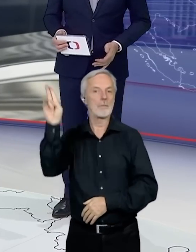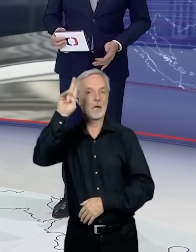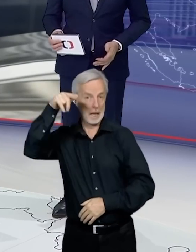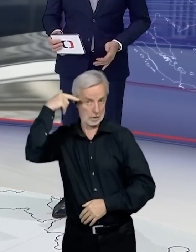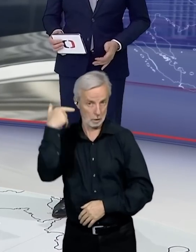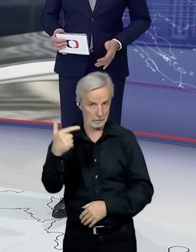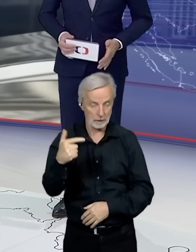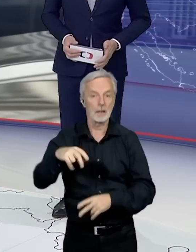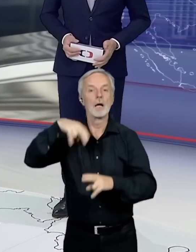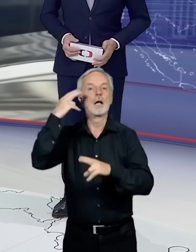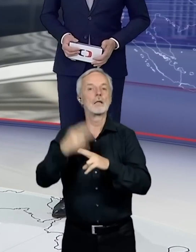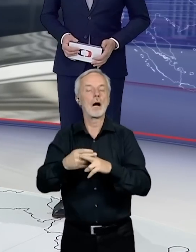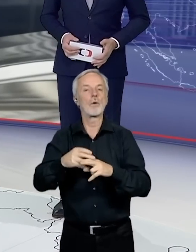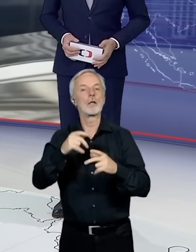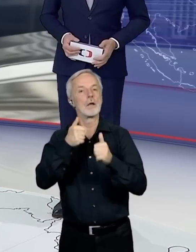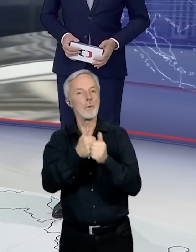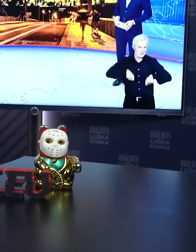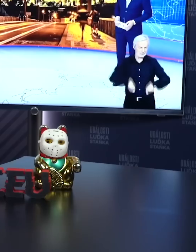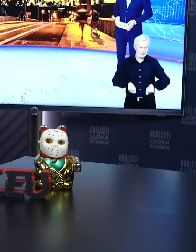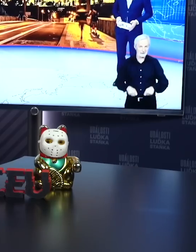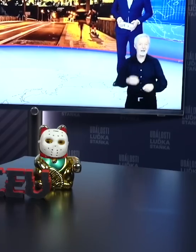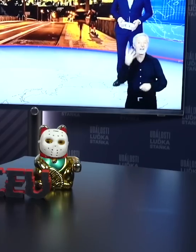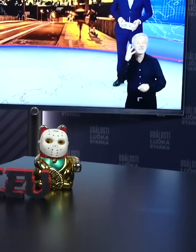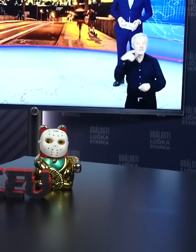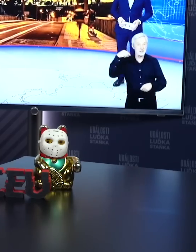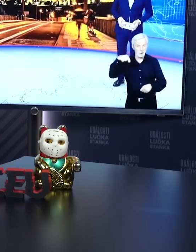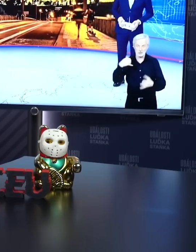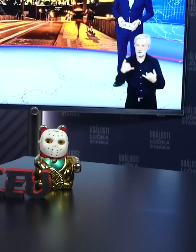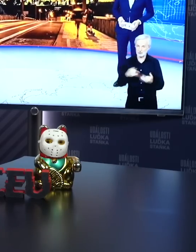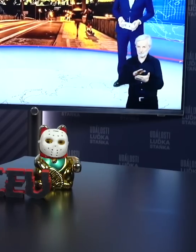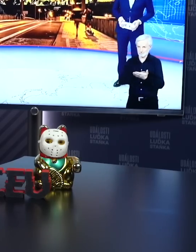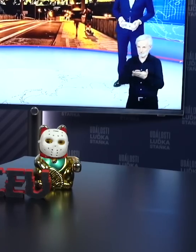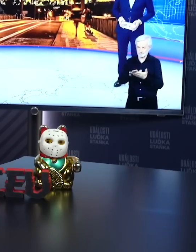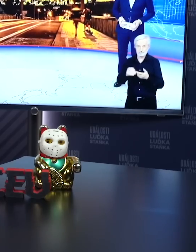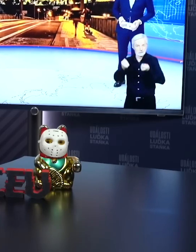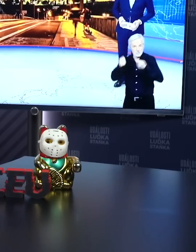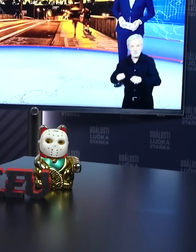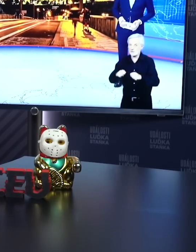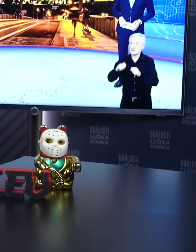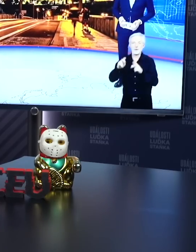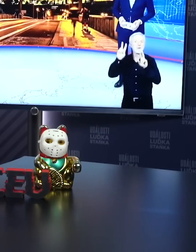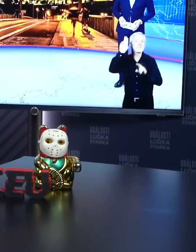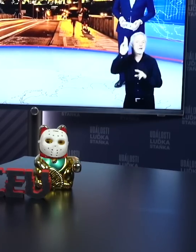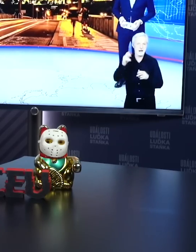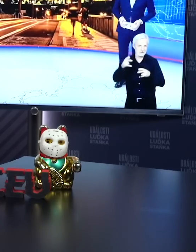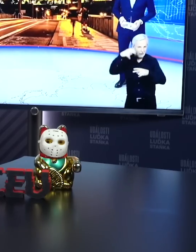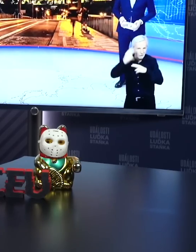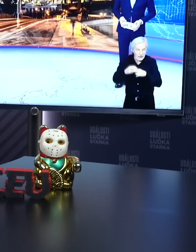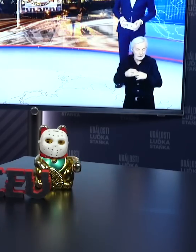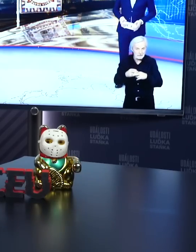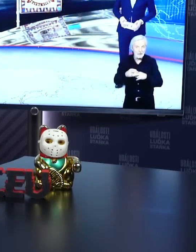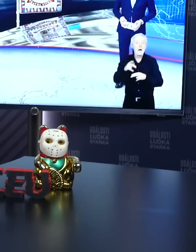20 definitivně zaregistrovaných pak devět je to tak nikdo další už na ten seznam nepřibude kandidátů je sice